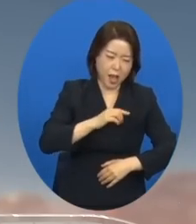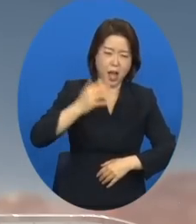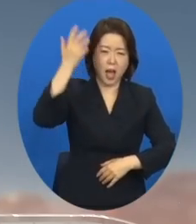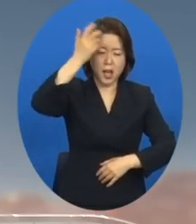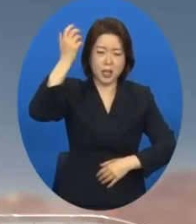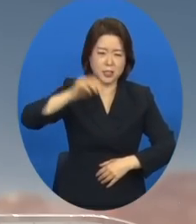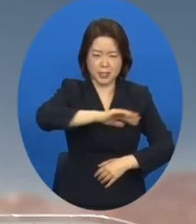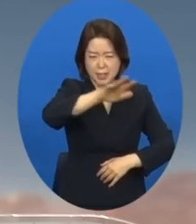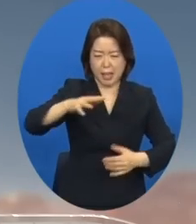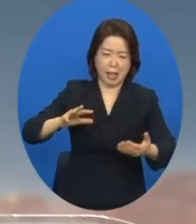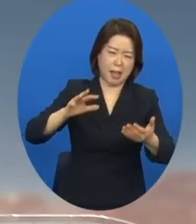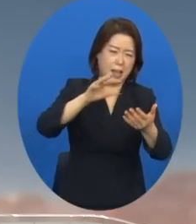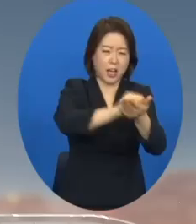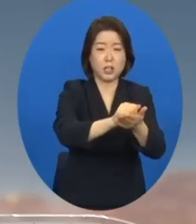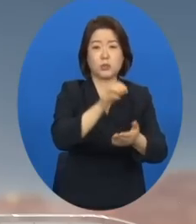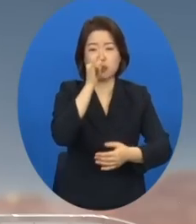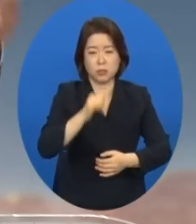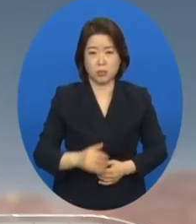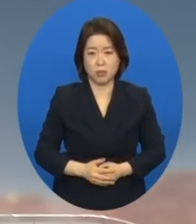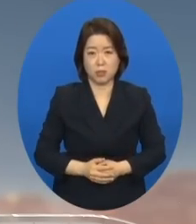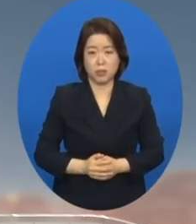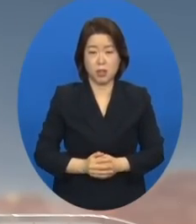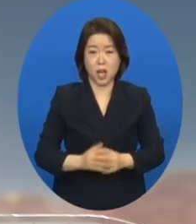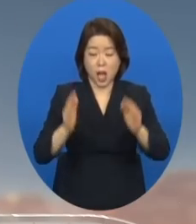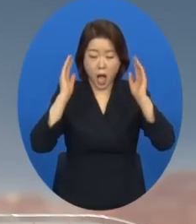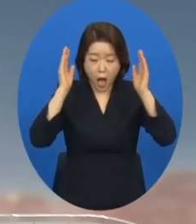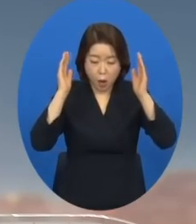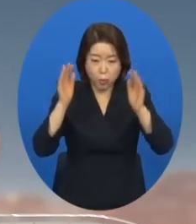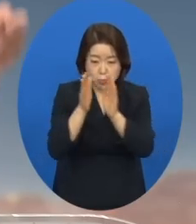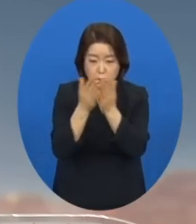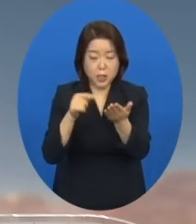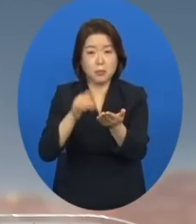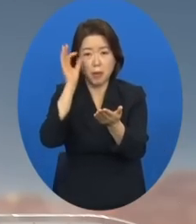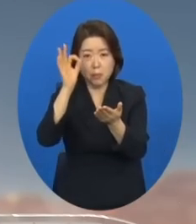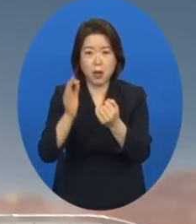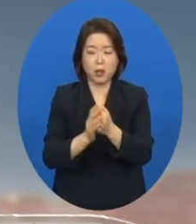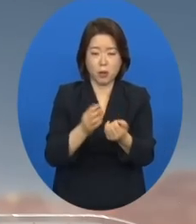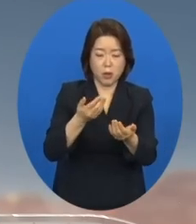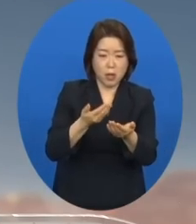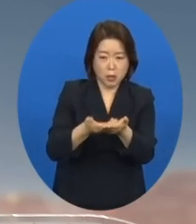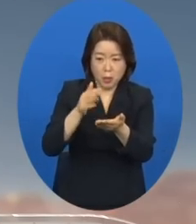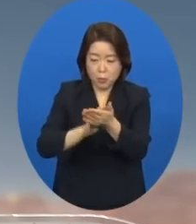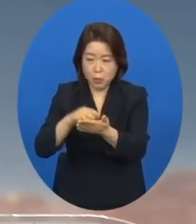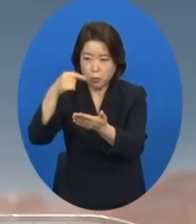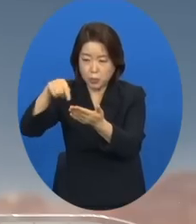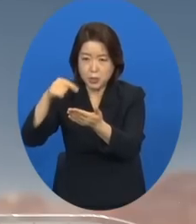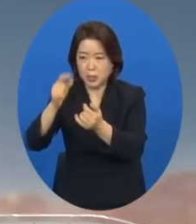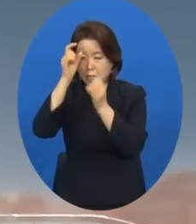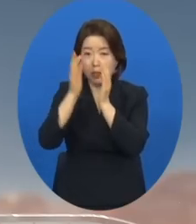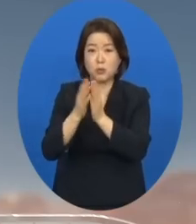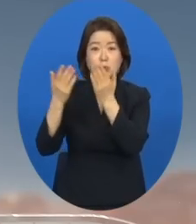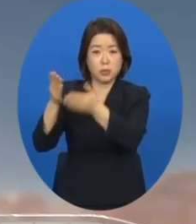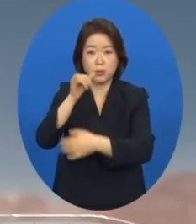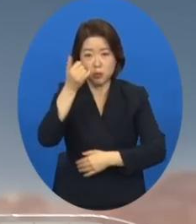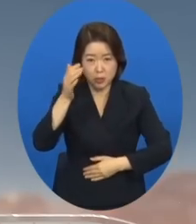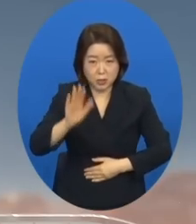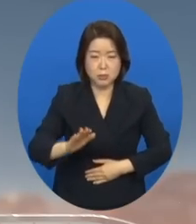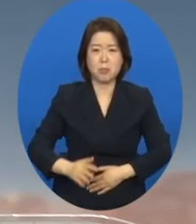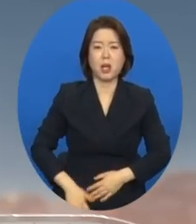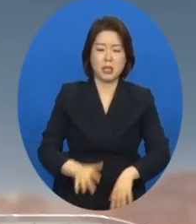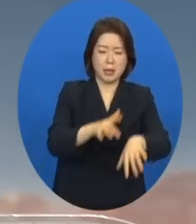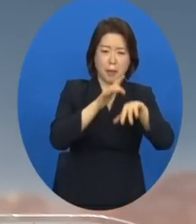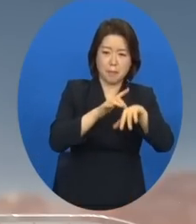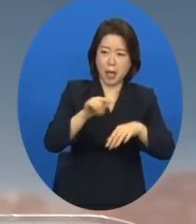교육대 영역 보십시오 우리가 교과서 개정을 위해서 기도하고 있지만 정말 그 마귀가 주장하는 그런 진리를